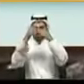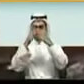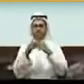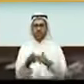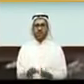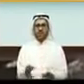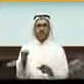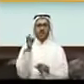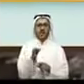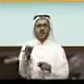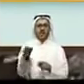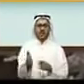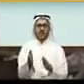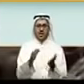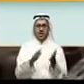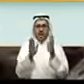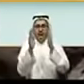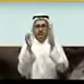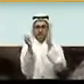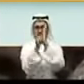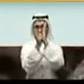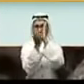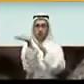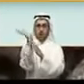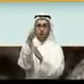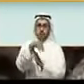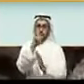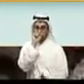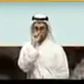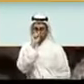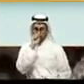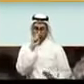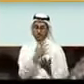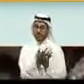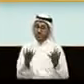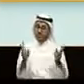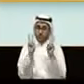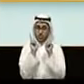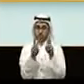الجمعة عندما انهار جدار فصلهم بعد فيضان نهر قريب،